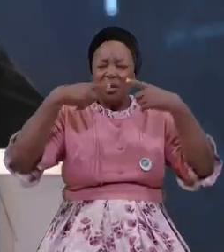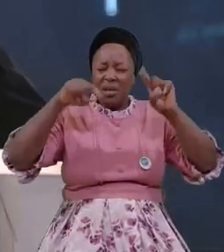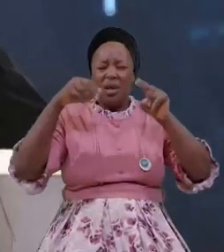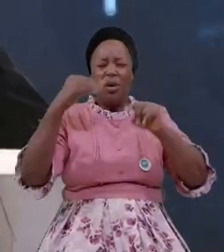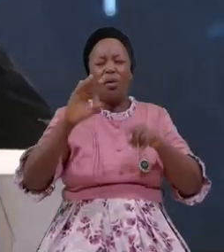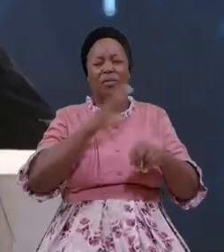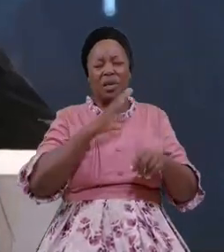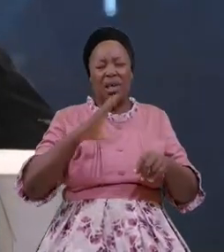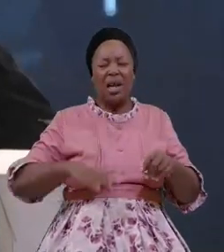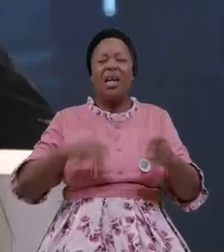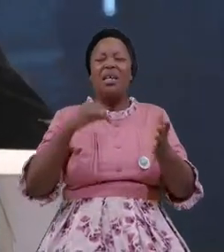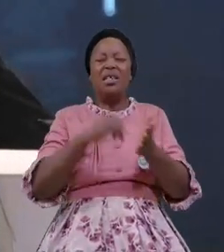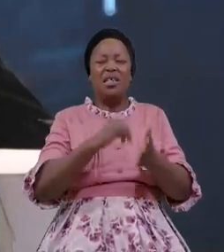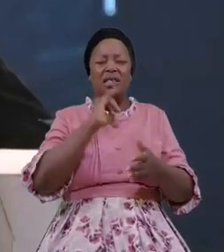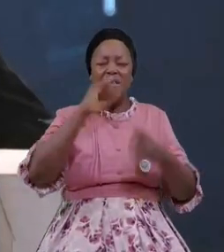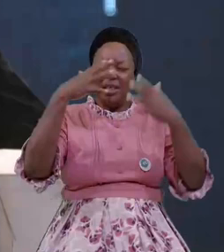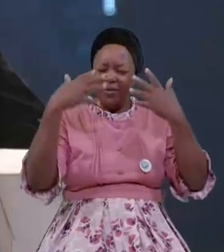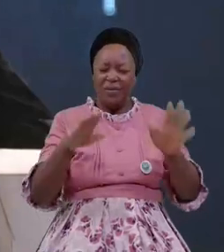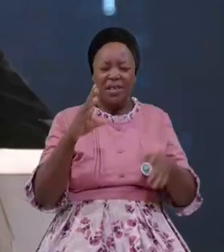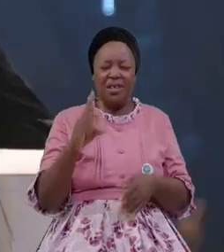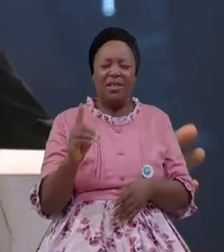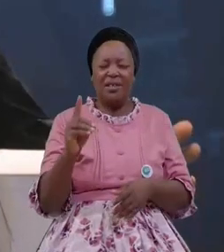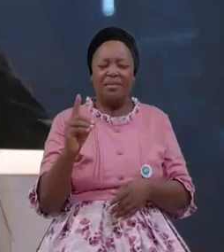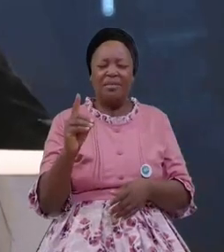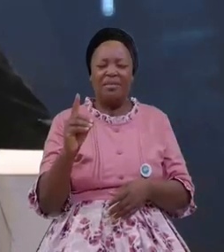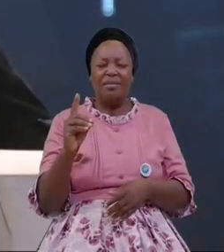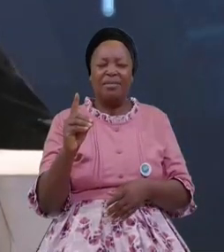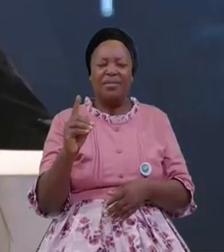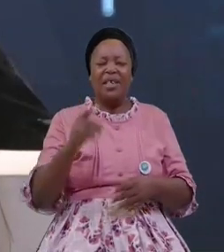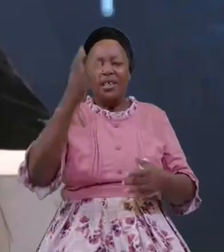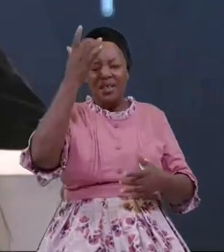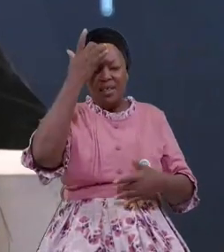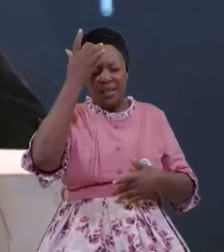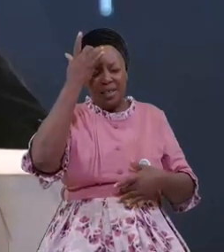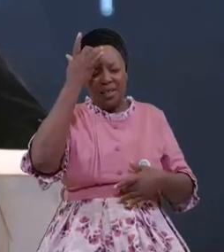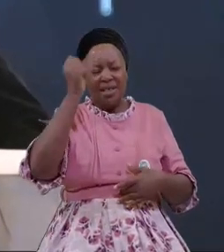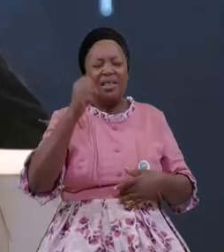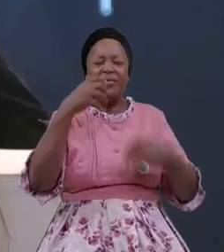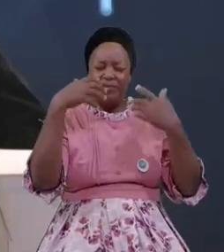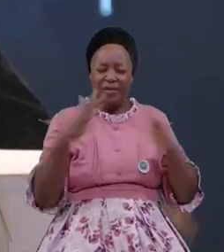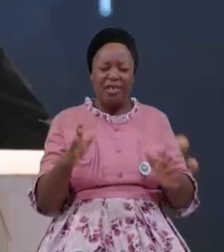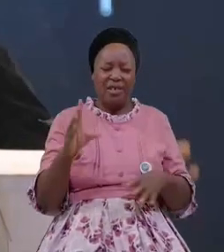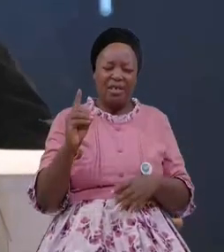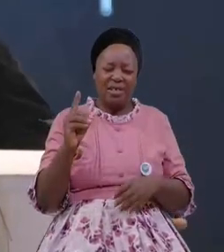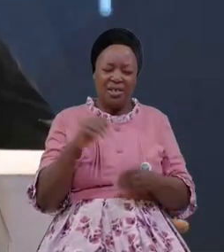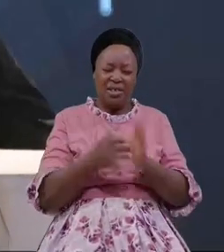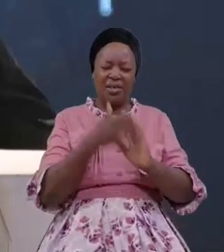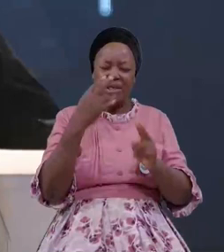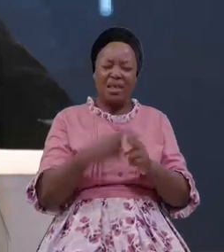Christ tout est accompli les maladies tu t'es